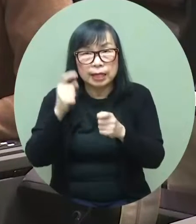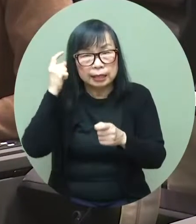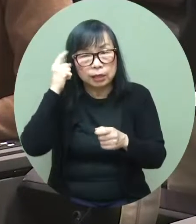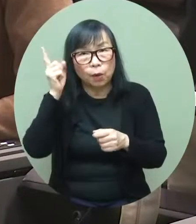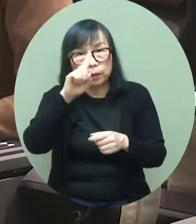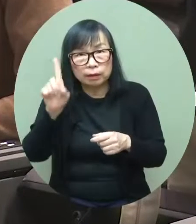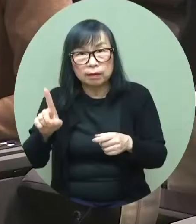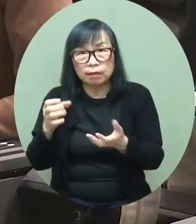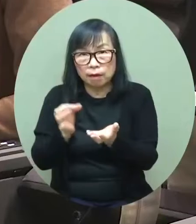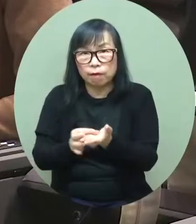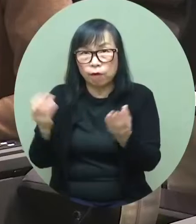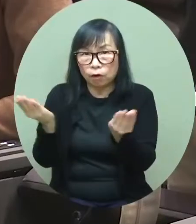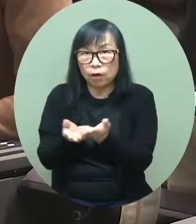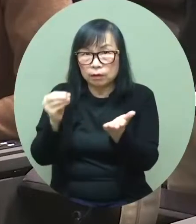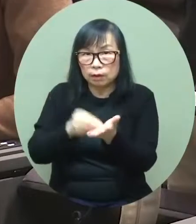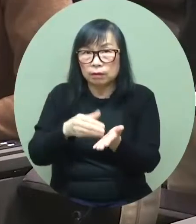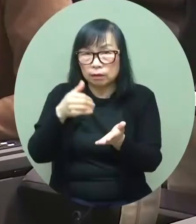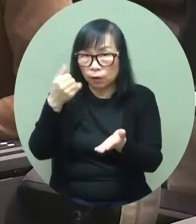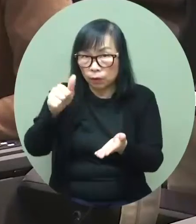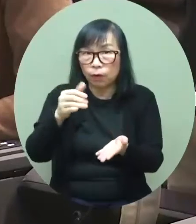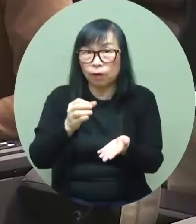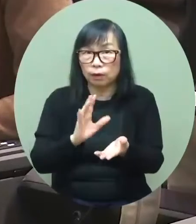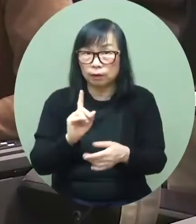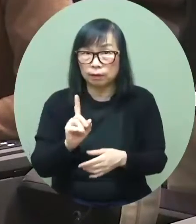邊啲地方有出現確診者去過咁樣